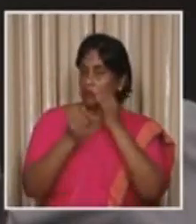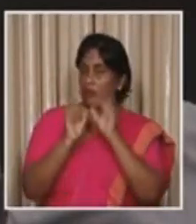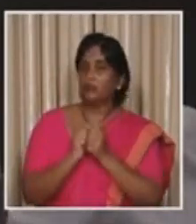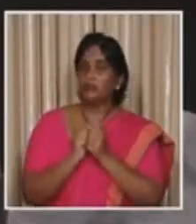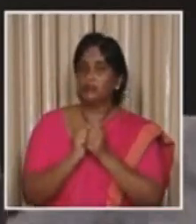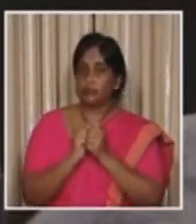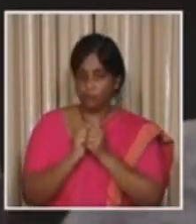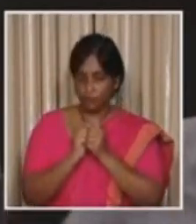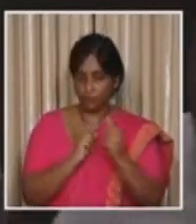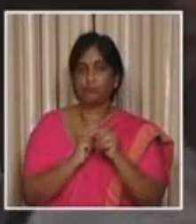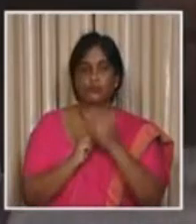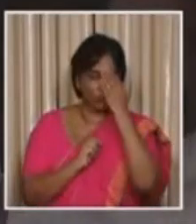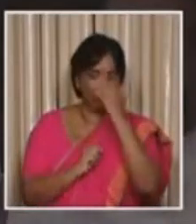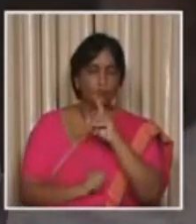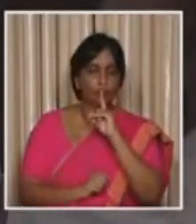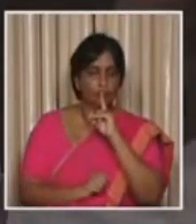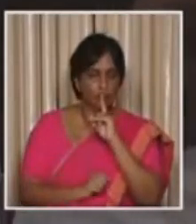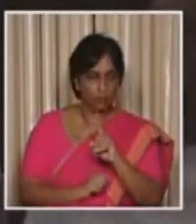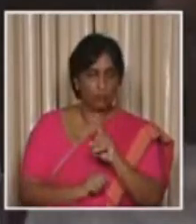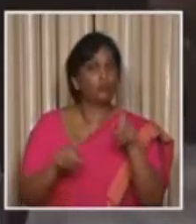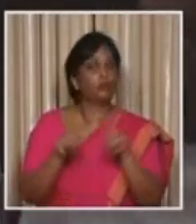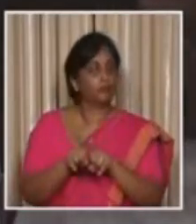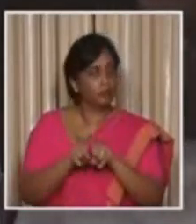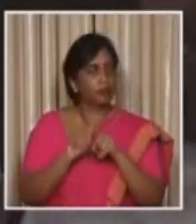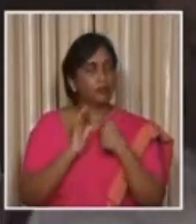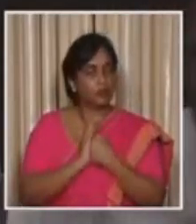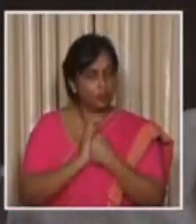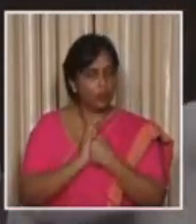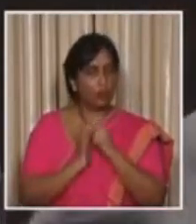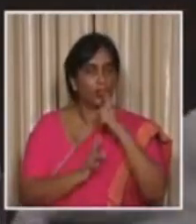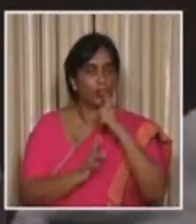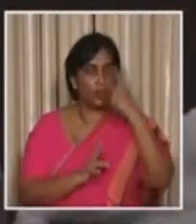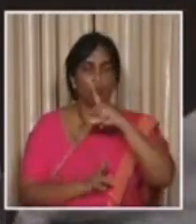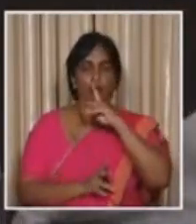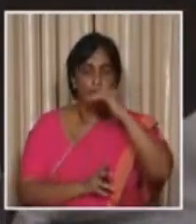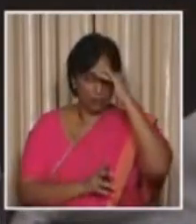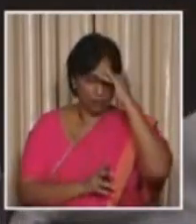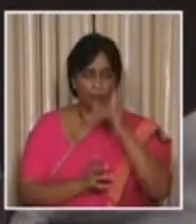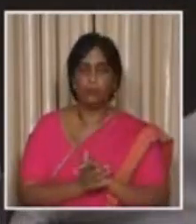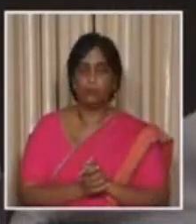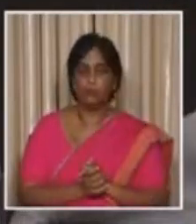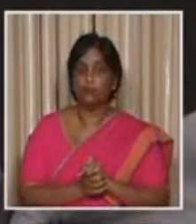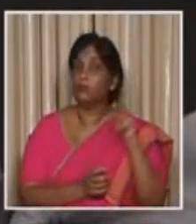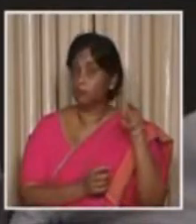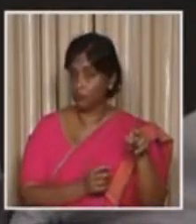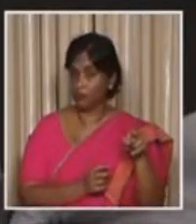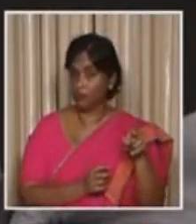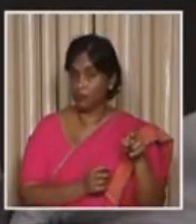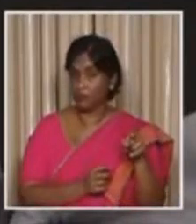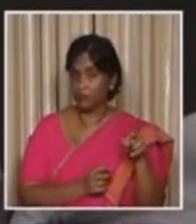निशिपियावर खाड़ी ने में गाना लेस कारुनिक व इलासिटी में ए वगे मगरू खाताना नियोज खाताना के तुमनी मे